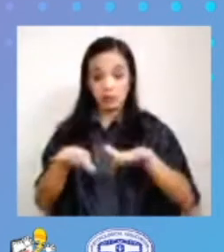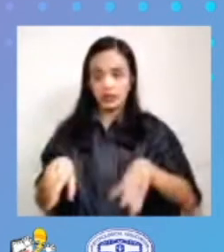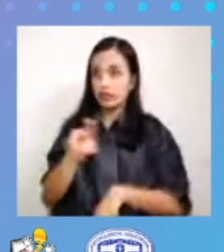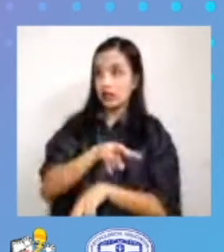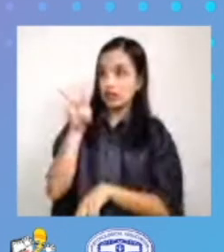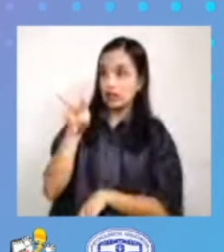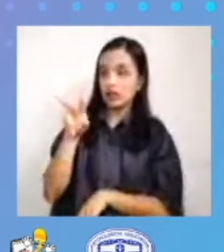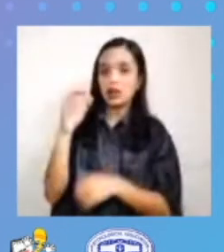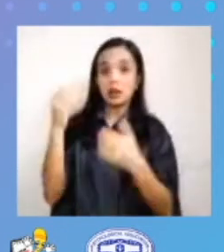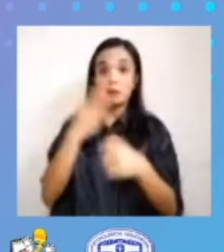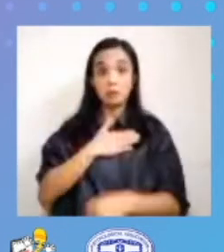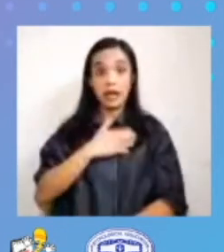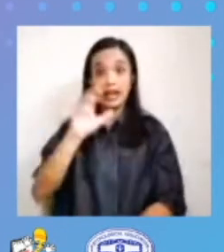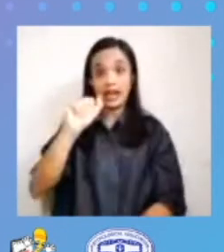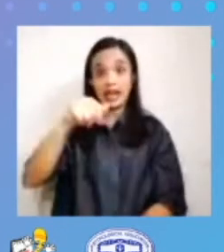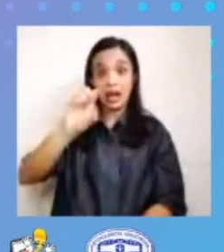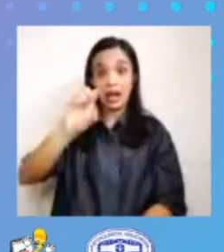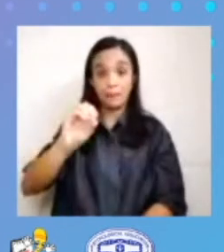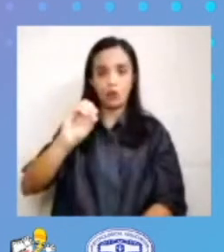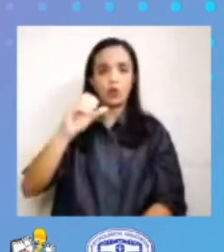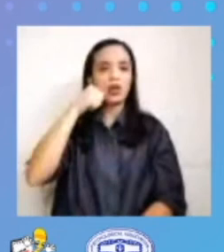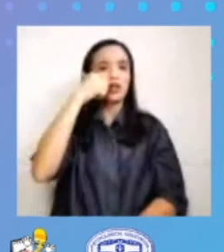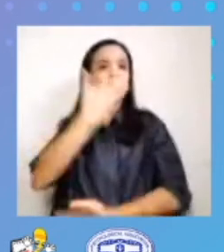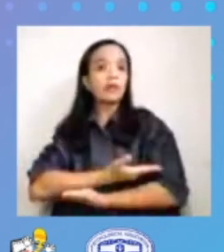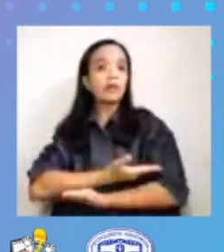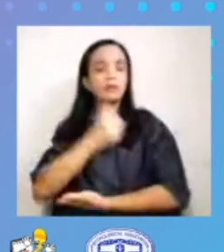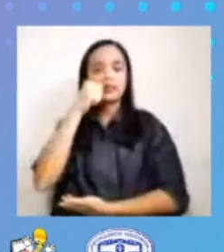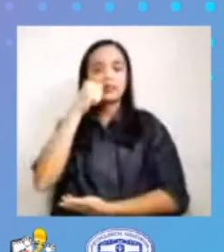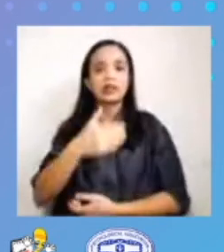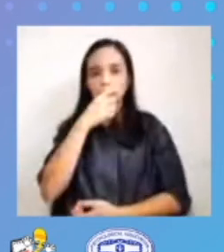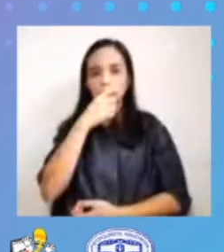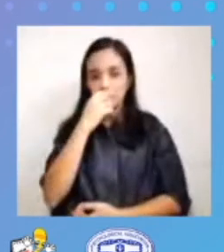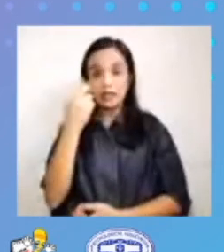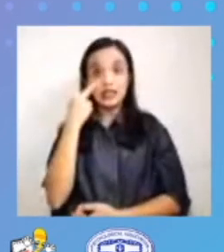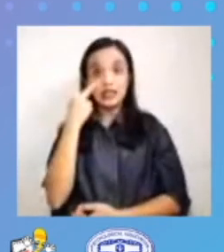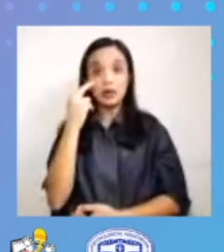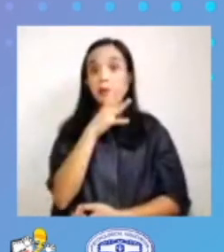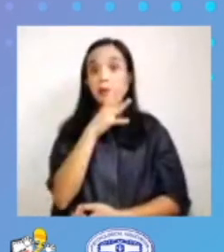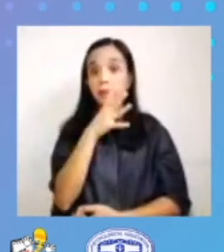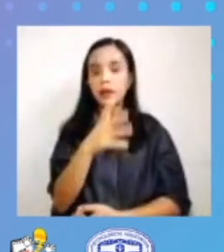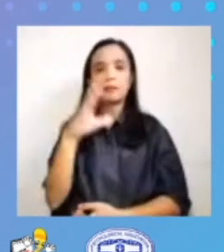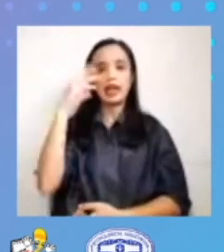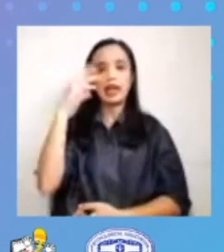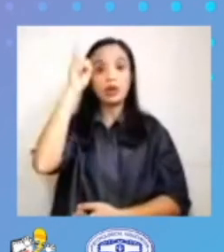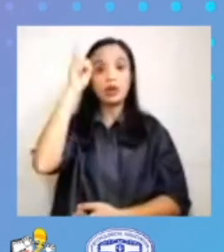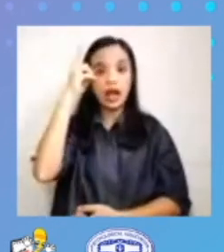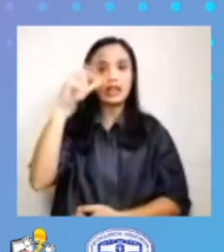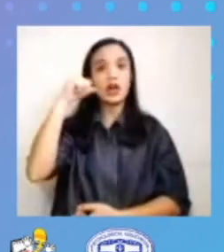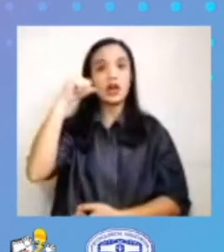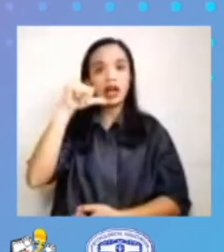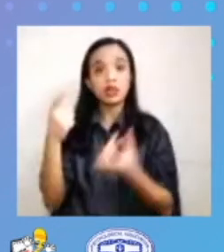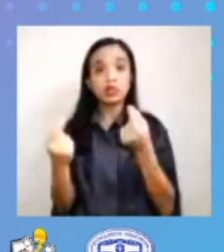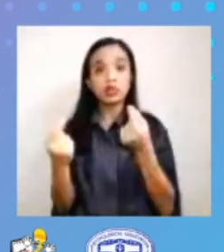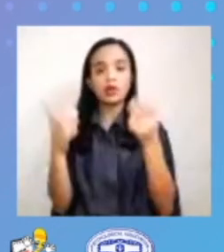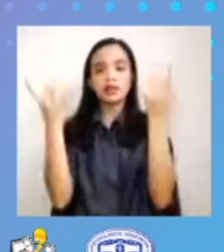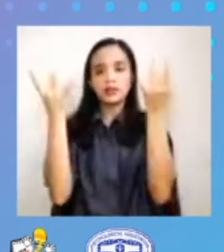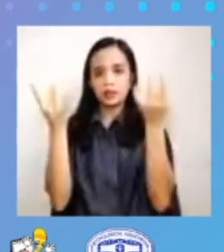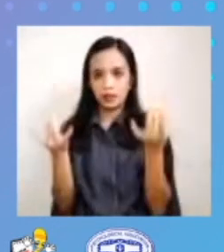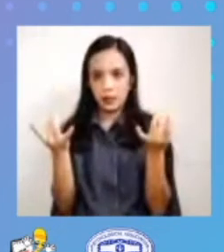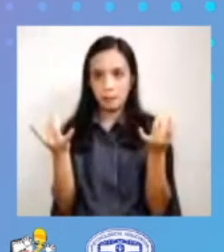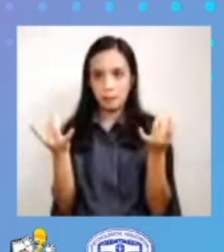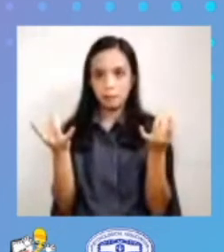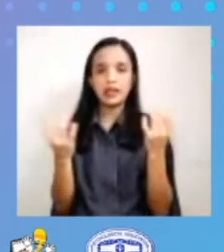they do jogging. No? They do jogging. Okay? Sila yon, hindi ako. Kaya dun sa community namin